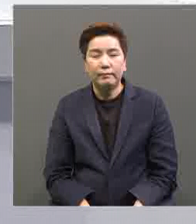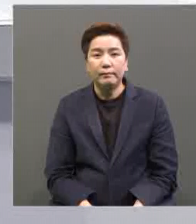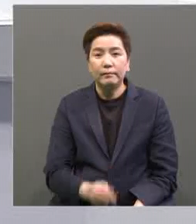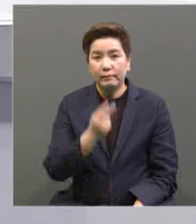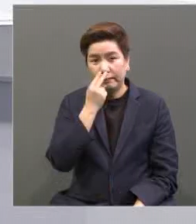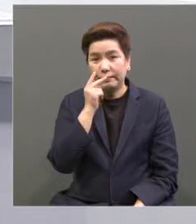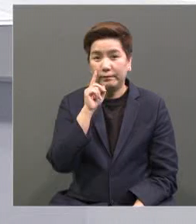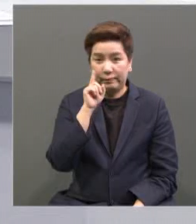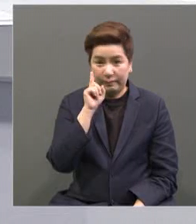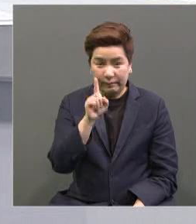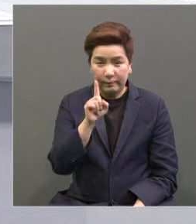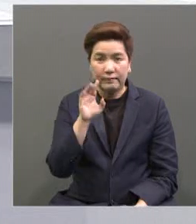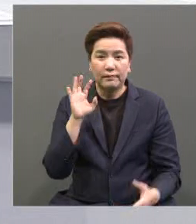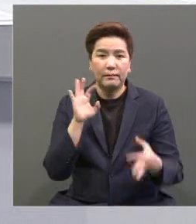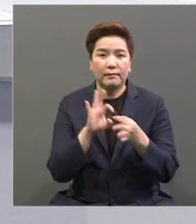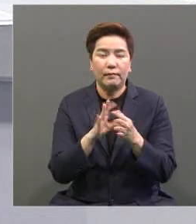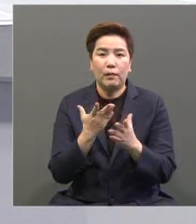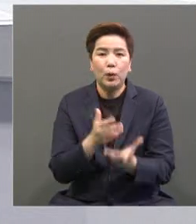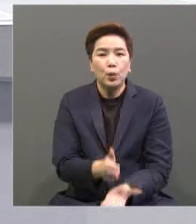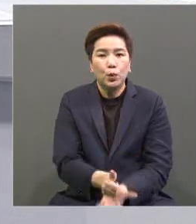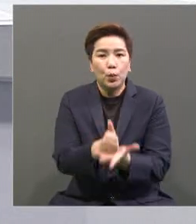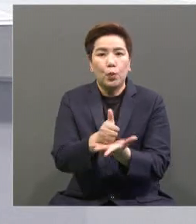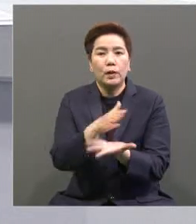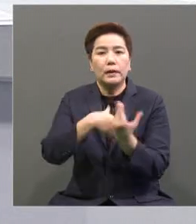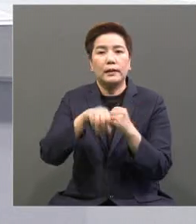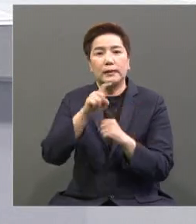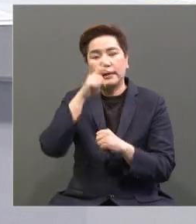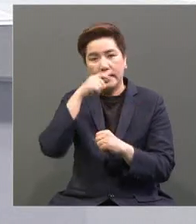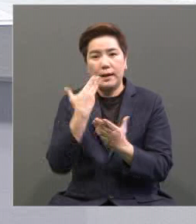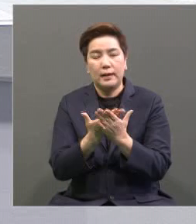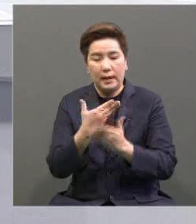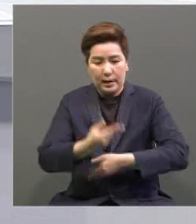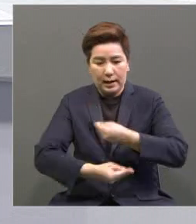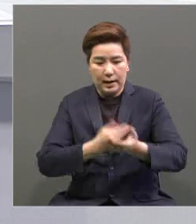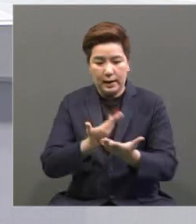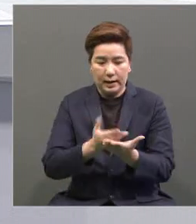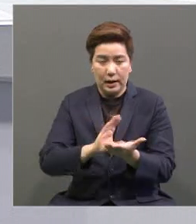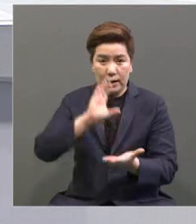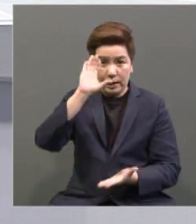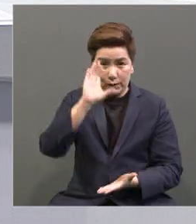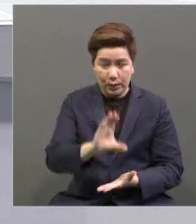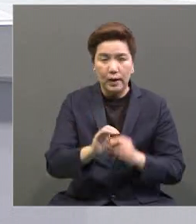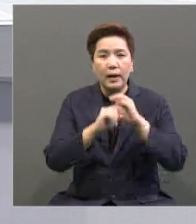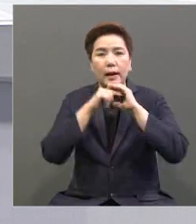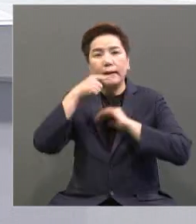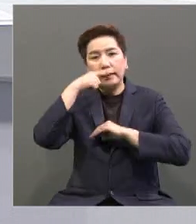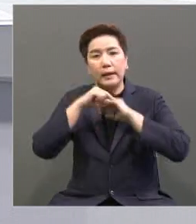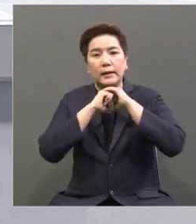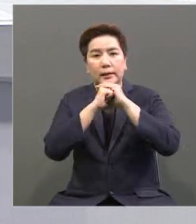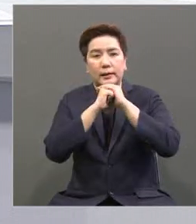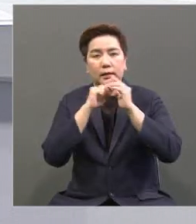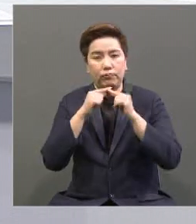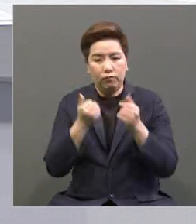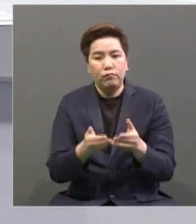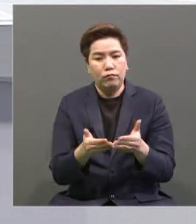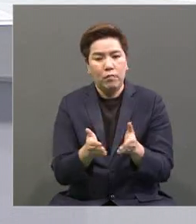มาดูอีกหนึ่งเรื่องราวที่จะเป็นเรื่องการกระตุ้นเศรษฐกิจใหญ่ของไทยนะเรื่องของการค้าการลงทุนระหว่างไทยและจีนที่ตอนนี้ยังคง